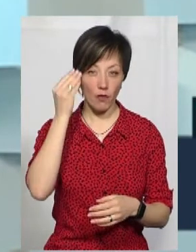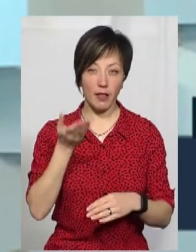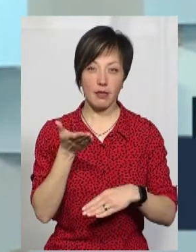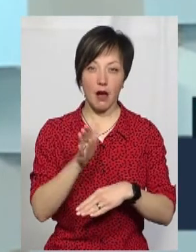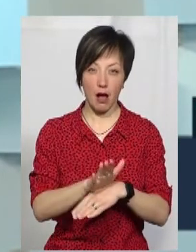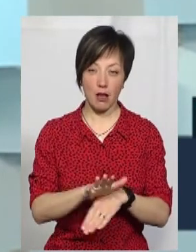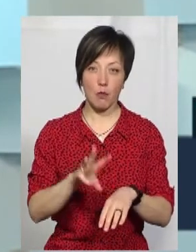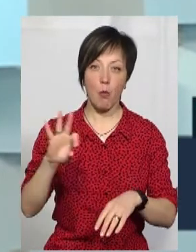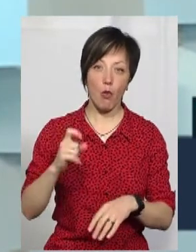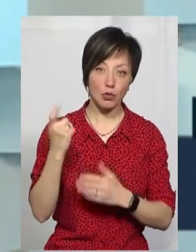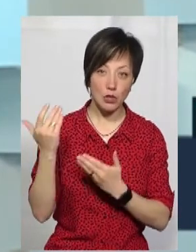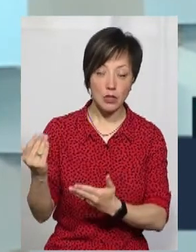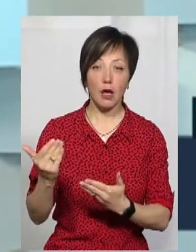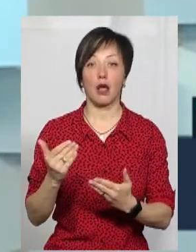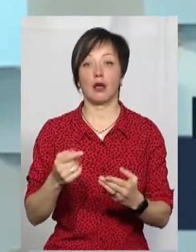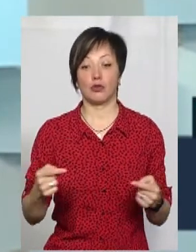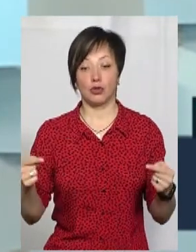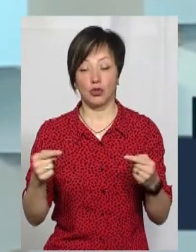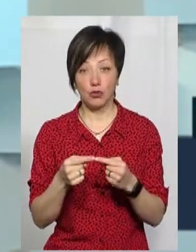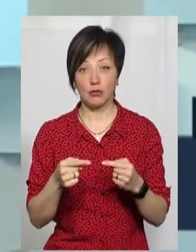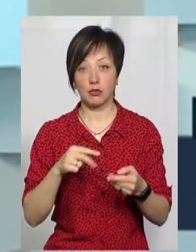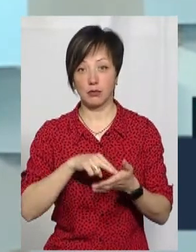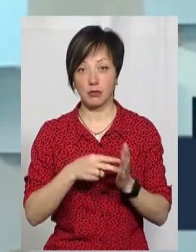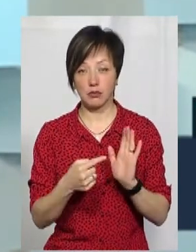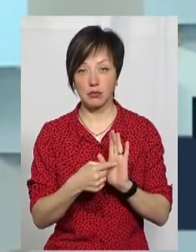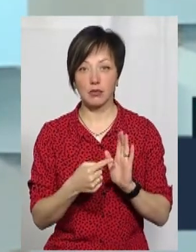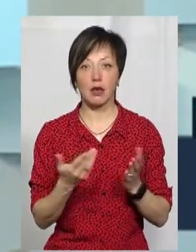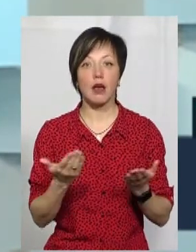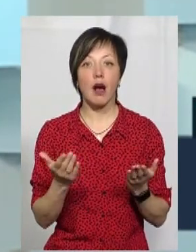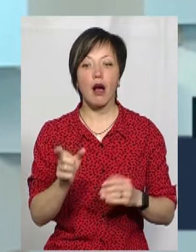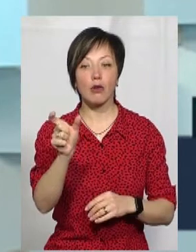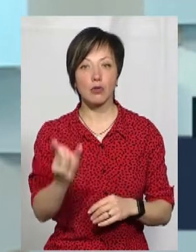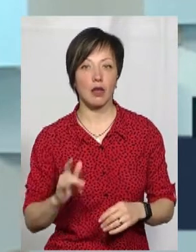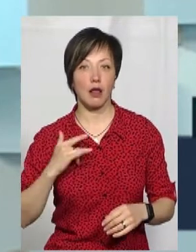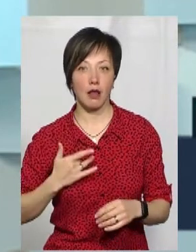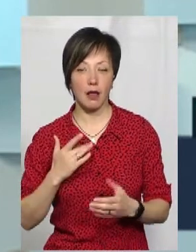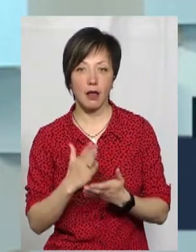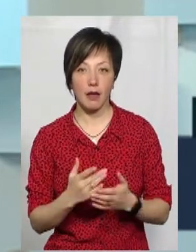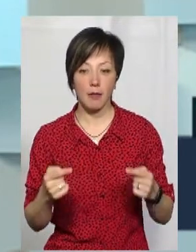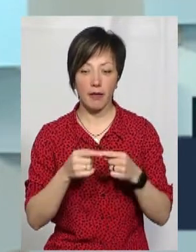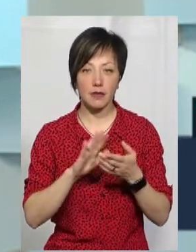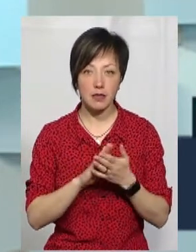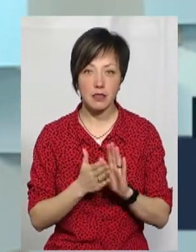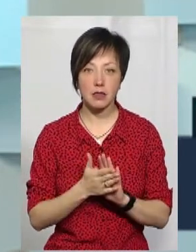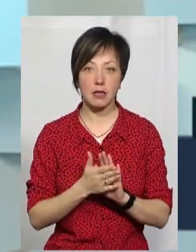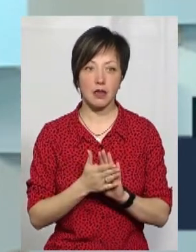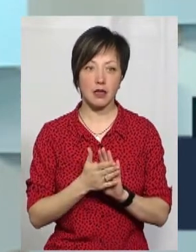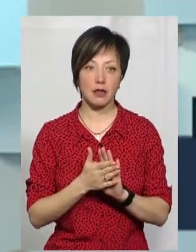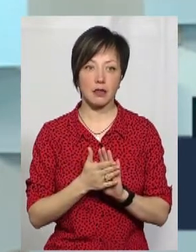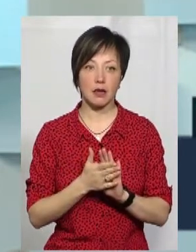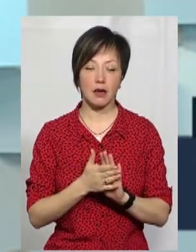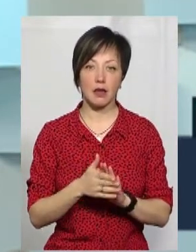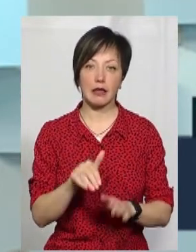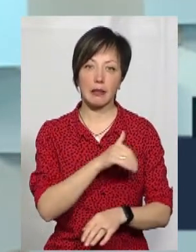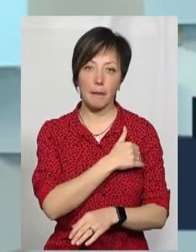Міністерства охорони здоров'я, там чітко передбачено, що яка особа є такою, що в неї є підозра. Тобто в неї є певний стан там респіраторного